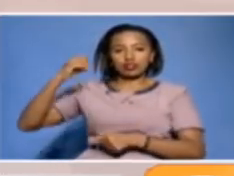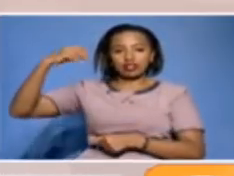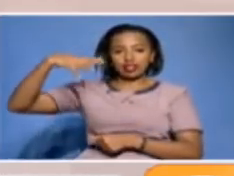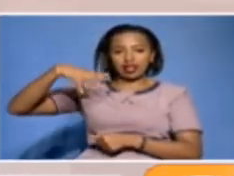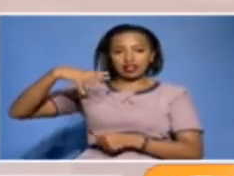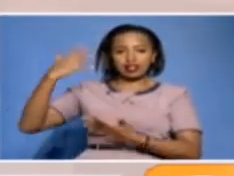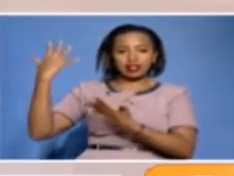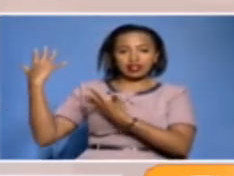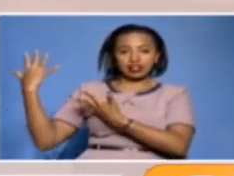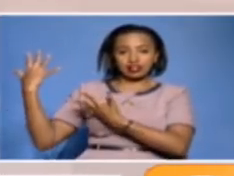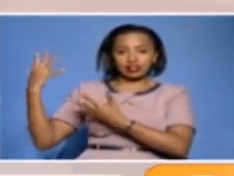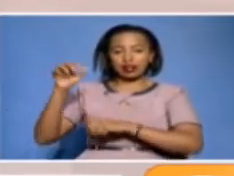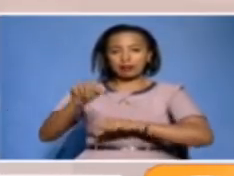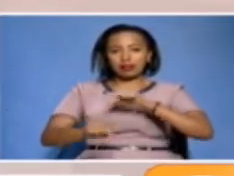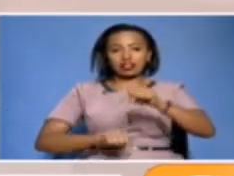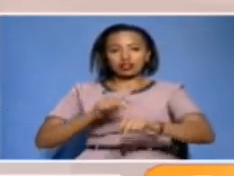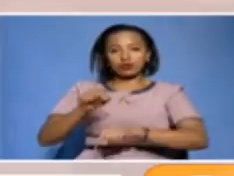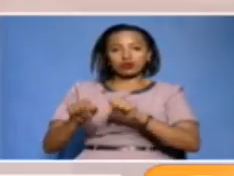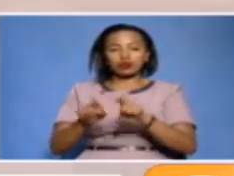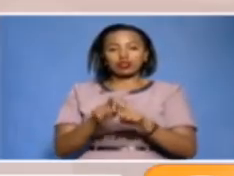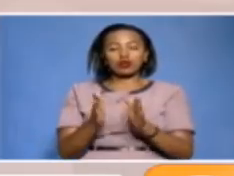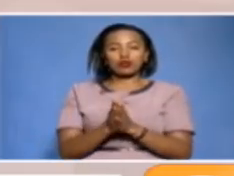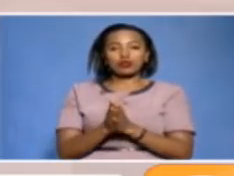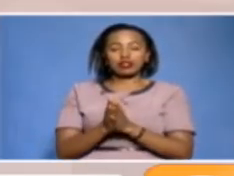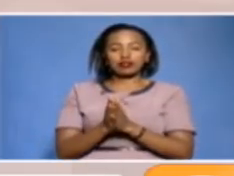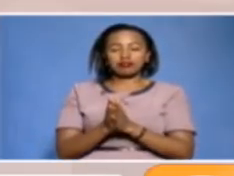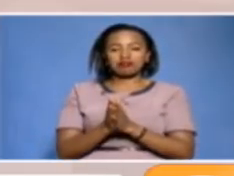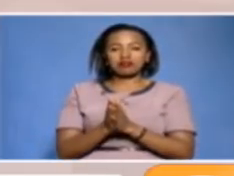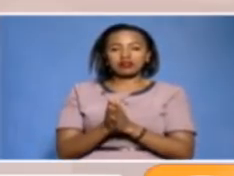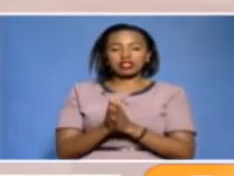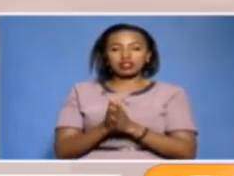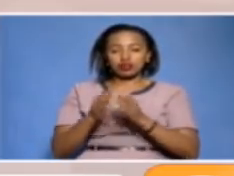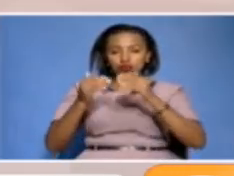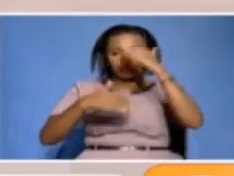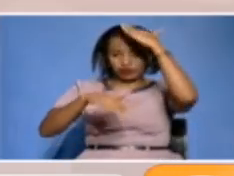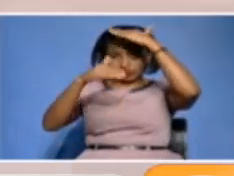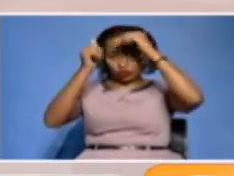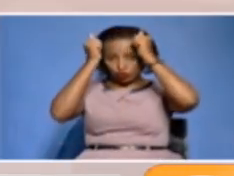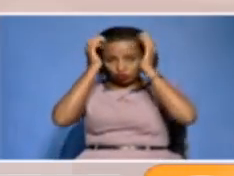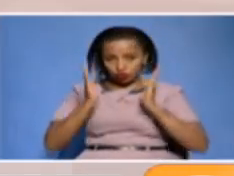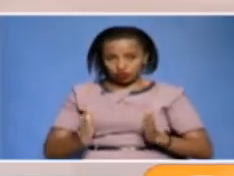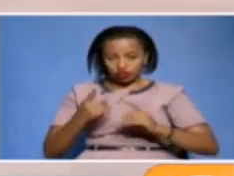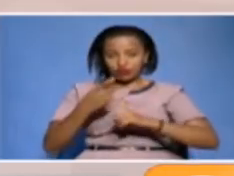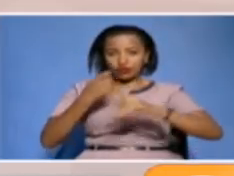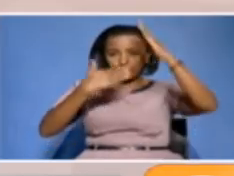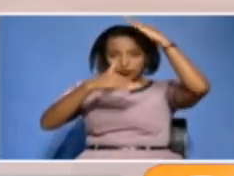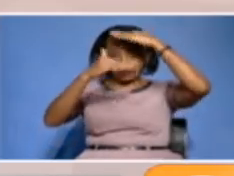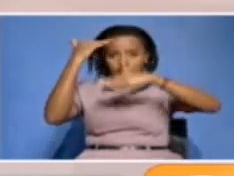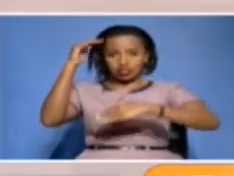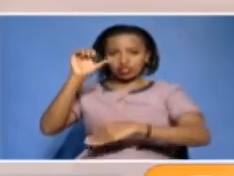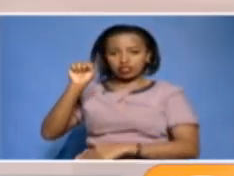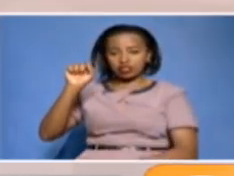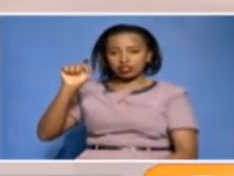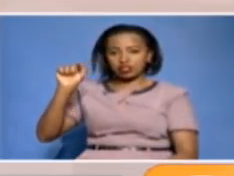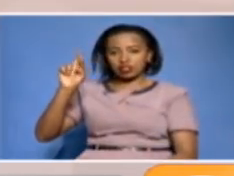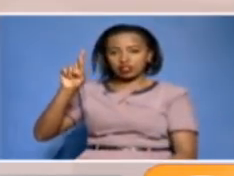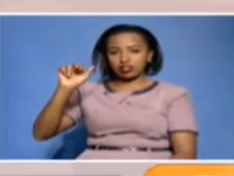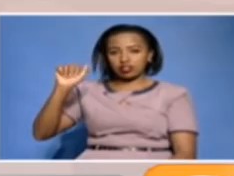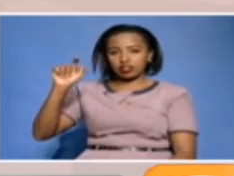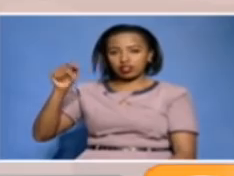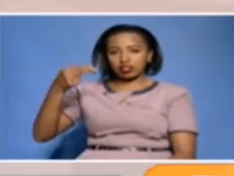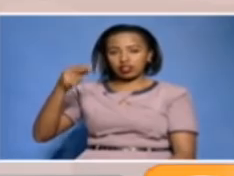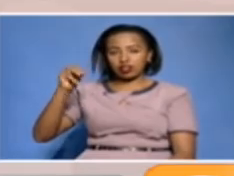Christen na ushirikiano wa wanafunzi wa chuo kikuu cha Strathmore. Na ndiye anayetupambia makala ya juma hili ya Akili Mali yaliyotayarishwa